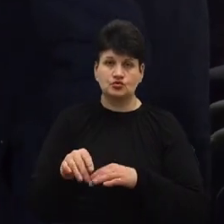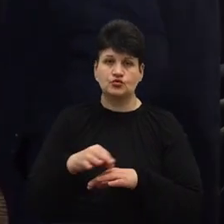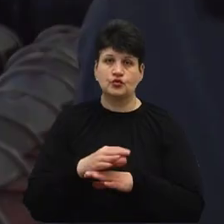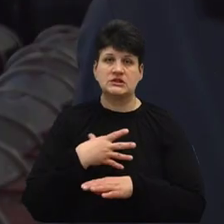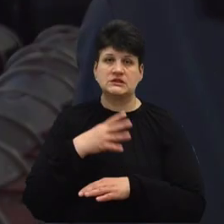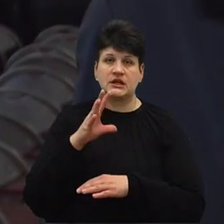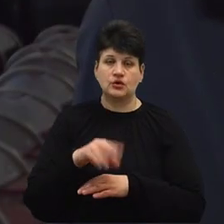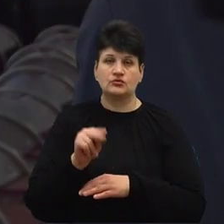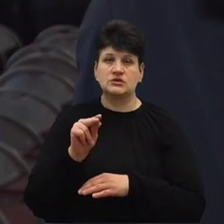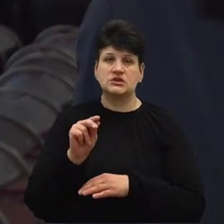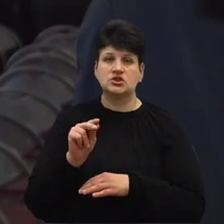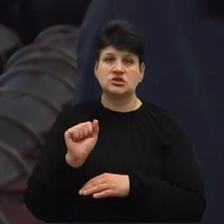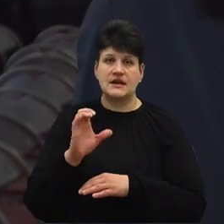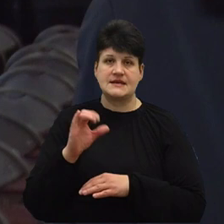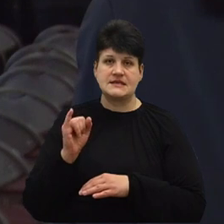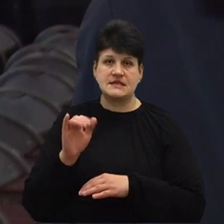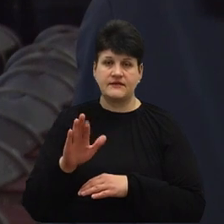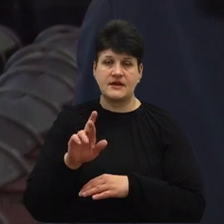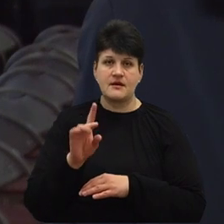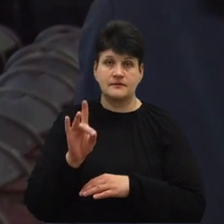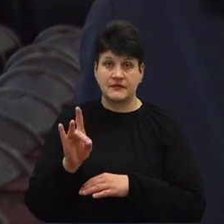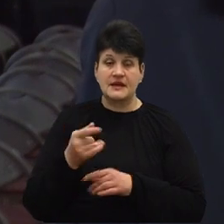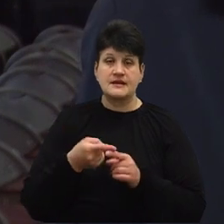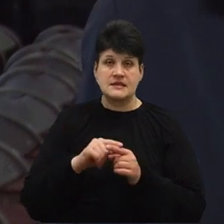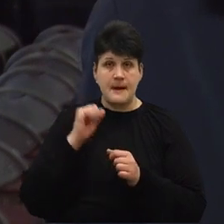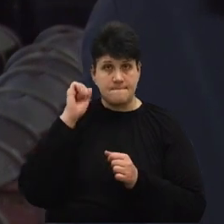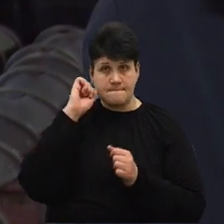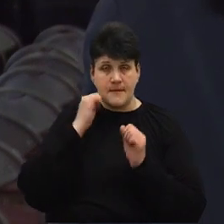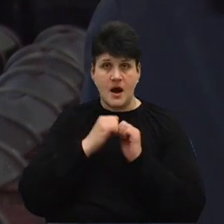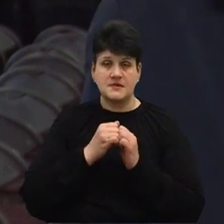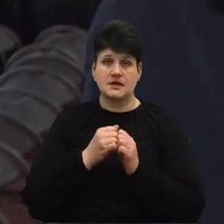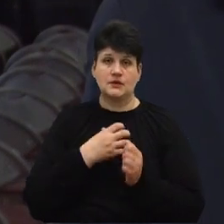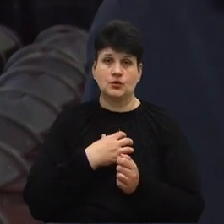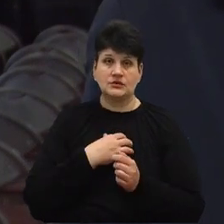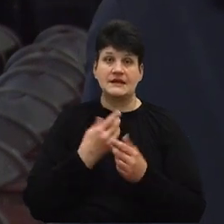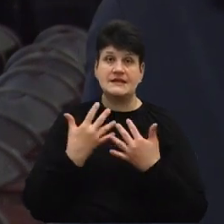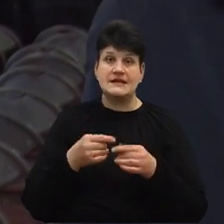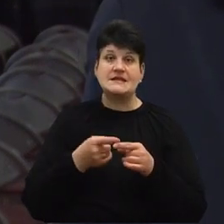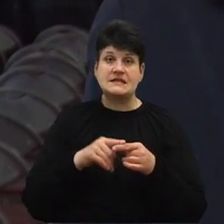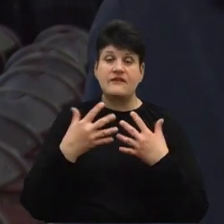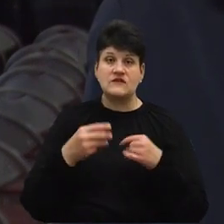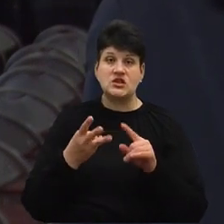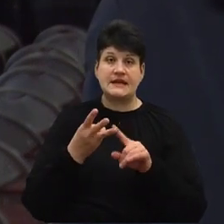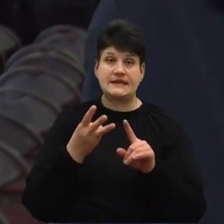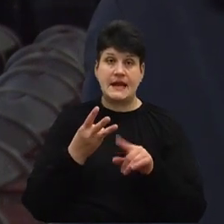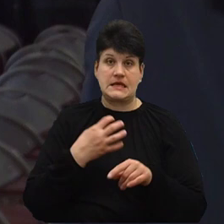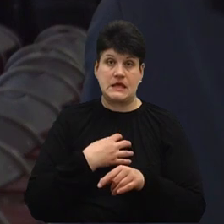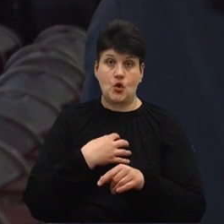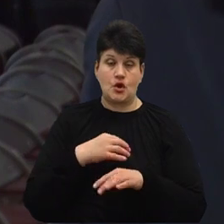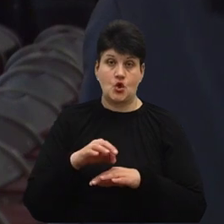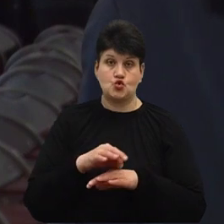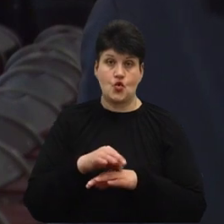Яру. Нагорода – це є пам'ятка. І завжди от дитина каже, вже третя наша нагорода, третя нагорода